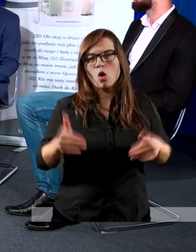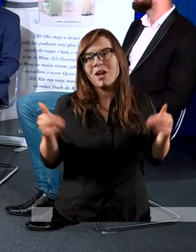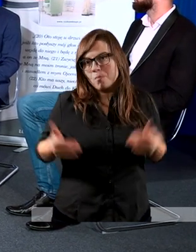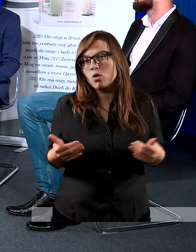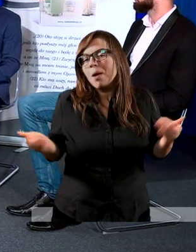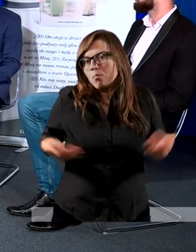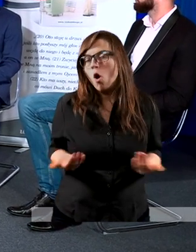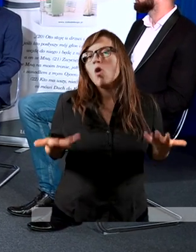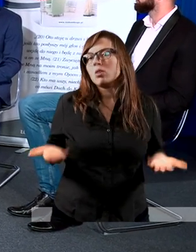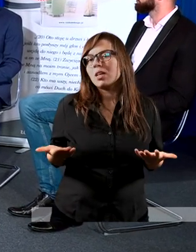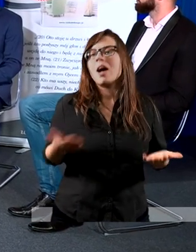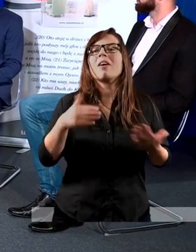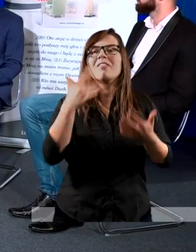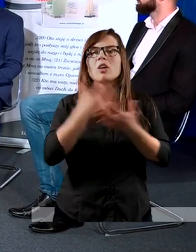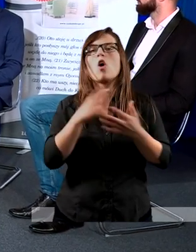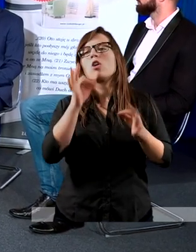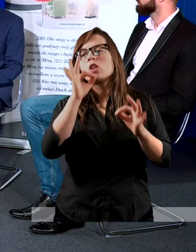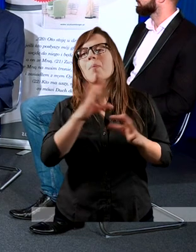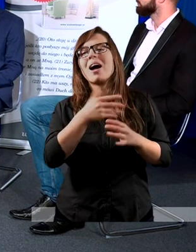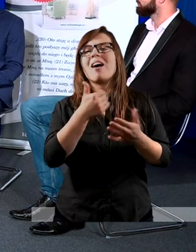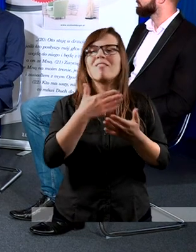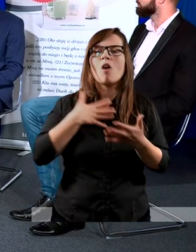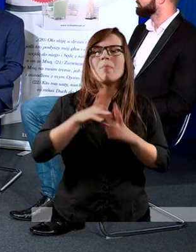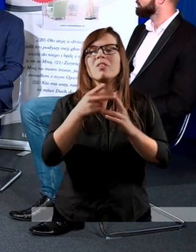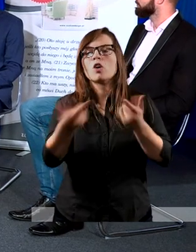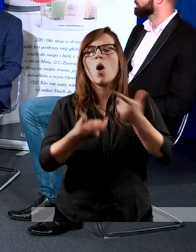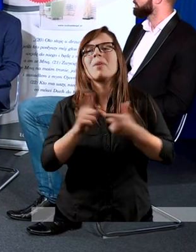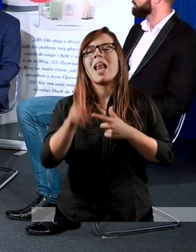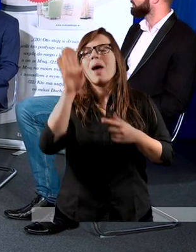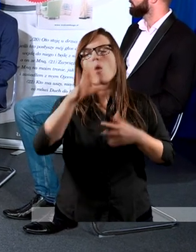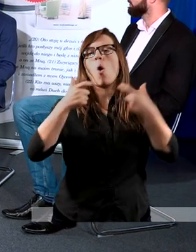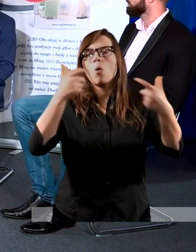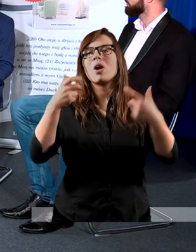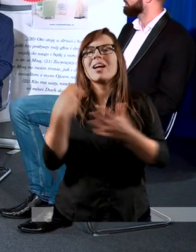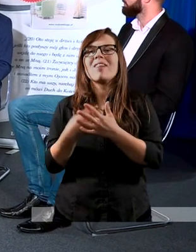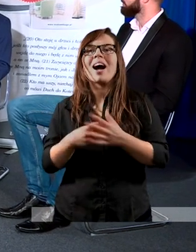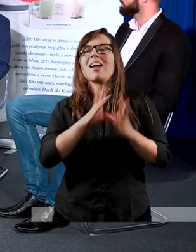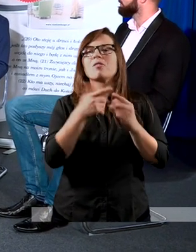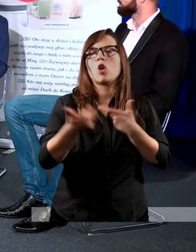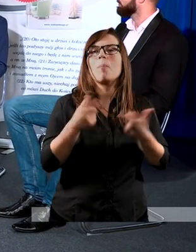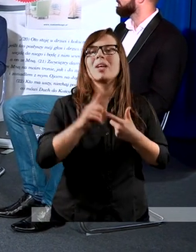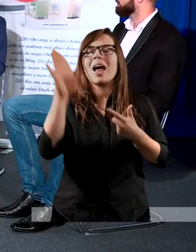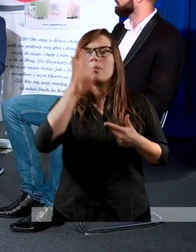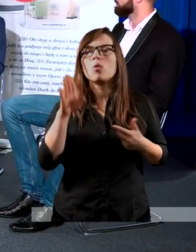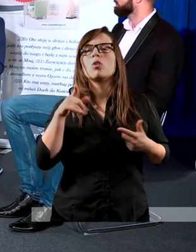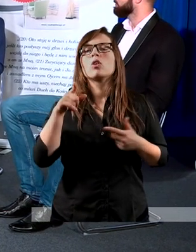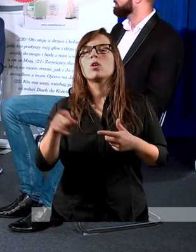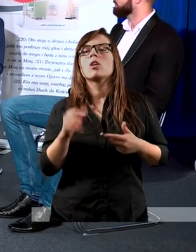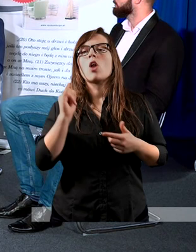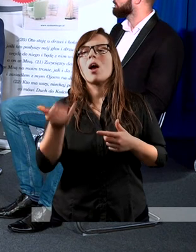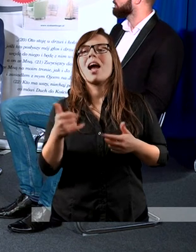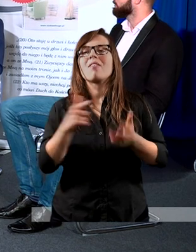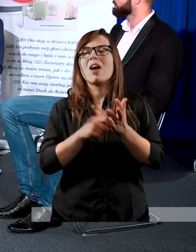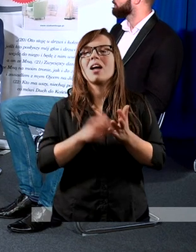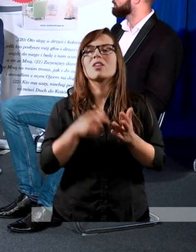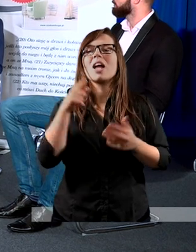Można, prawda? Można wykorzystywać dobre samochody, bo dlaczego jeździć złymi, słabymi? Oczywiście, no wiadomo, no jak nie ma pieniędzy, to jak